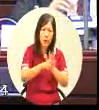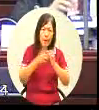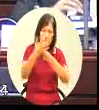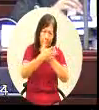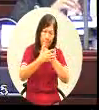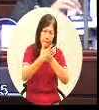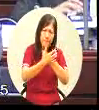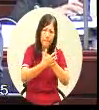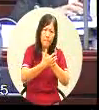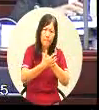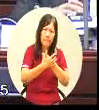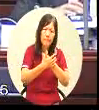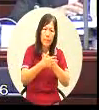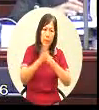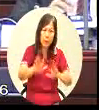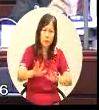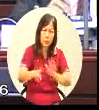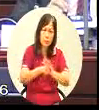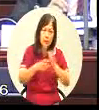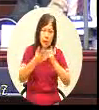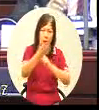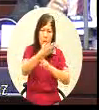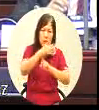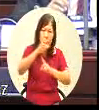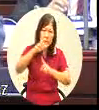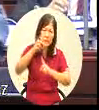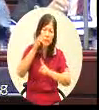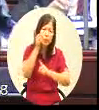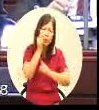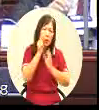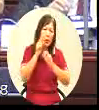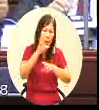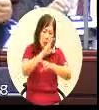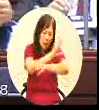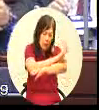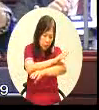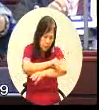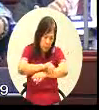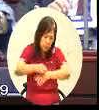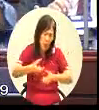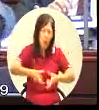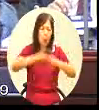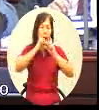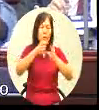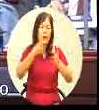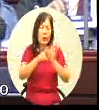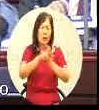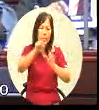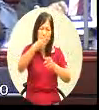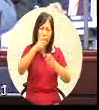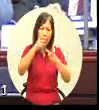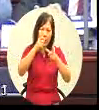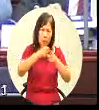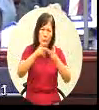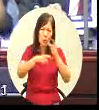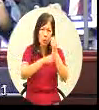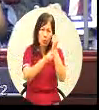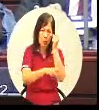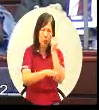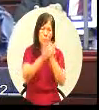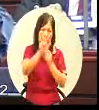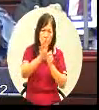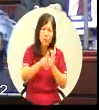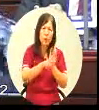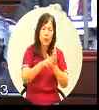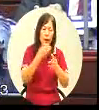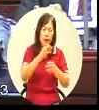护了我们现在旗津的这个沙滩已经恢复到100公尺，但是这个部分有更重